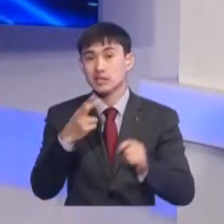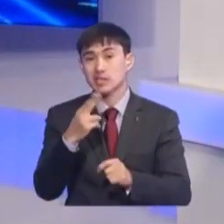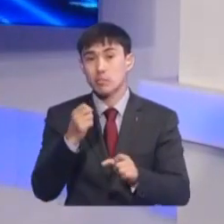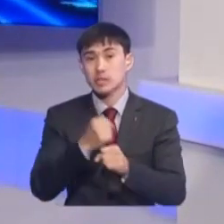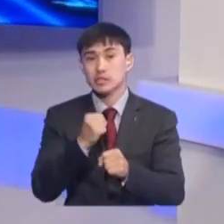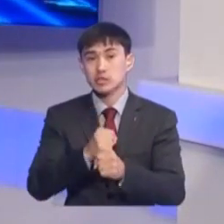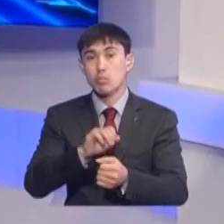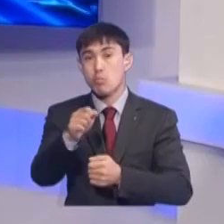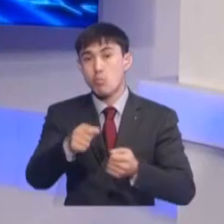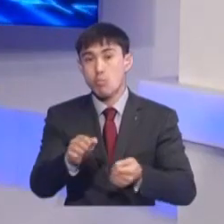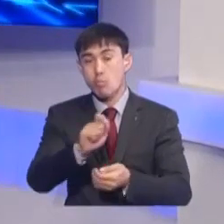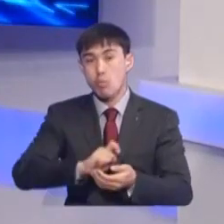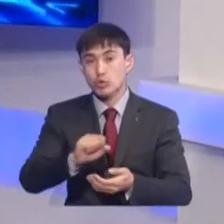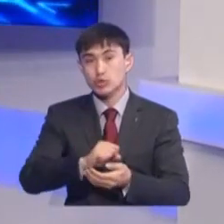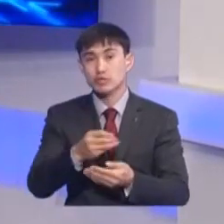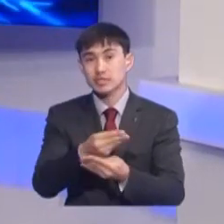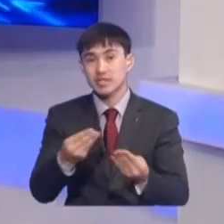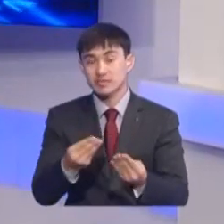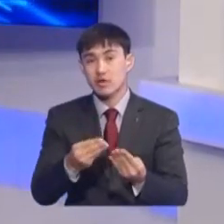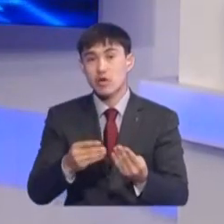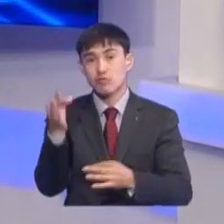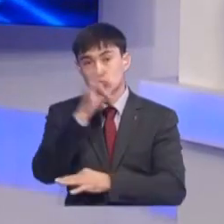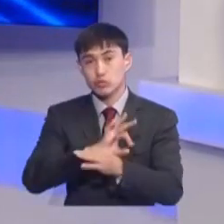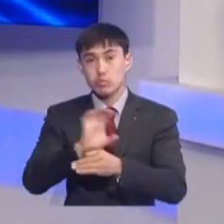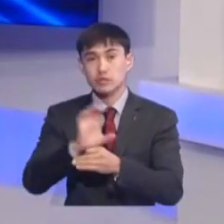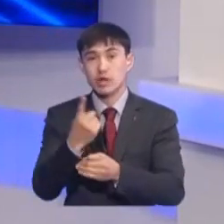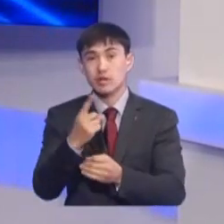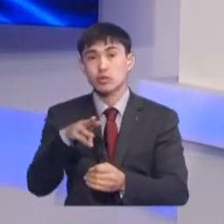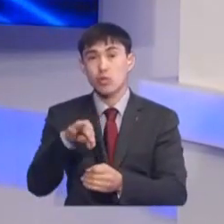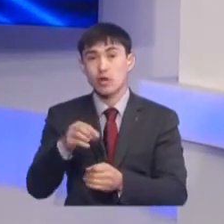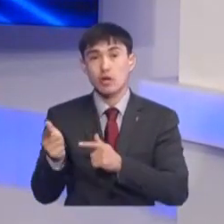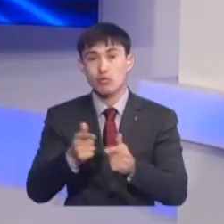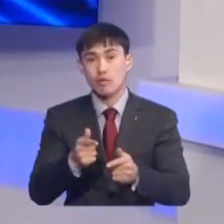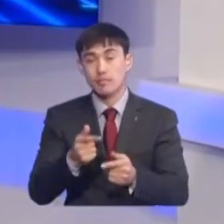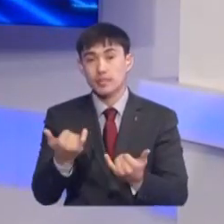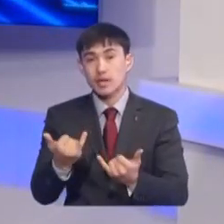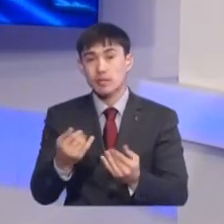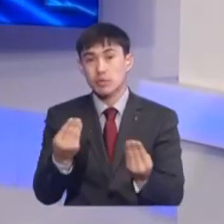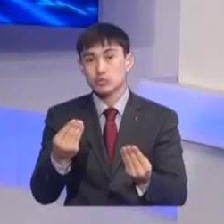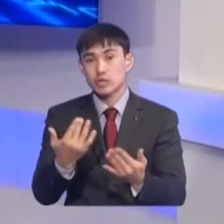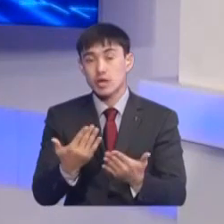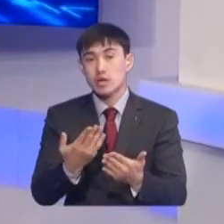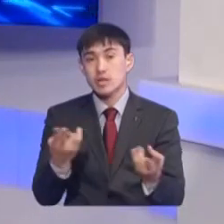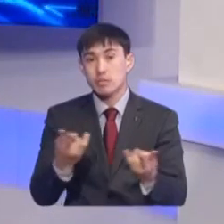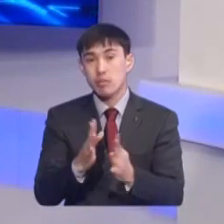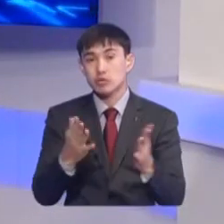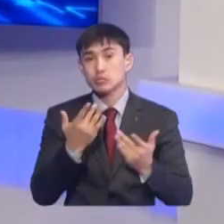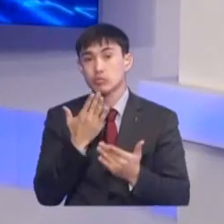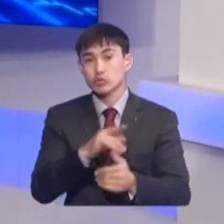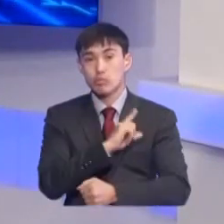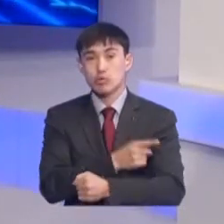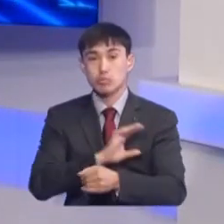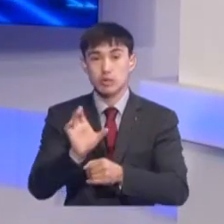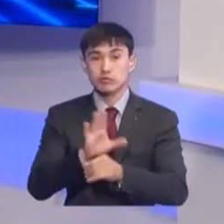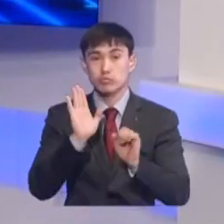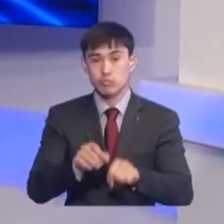по изготовлению моющего средства в сутки здесь производится одна тонна готовой продукции Однако при необходимости и большом спросе мощность